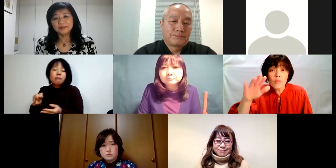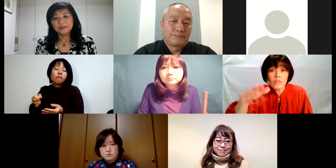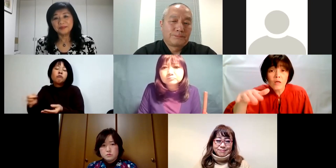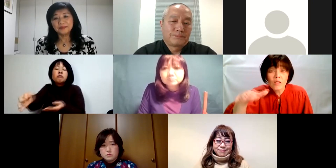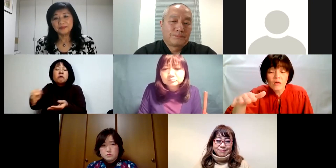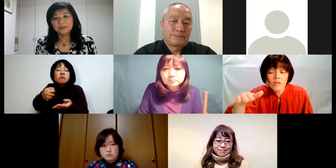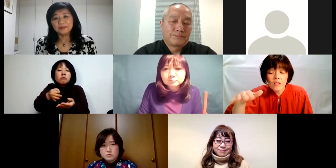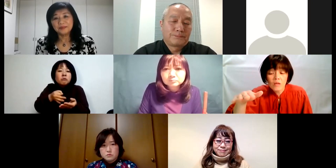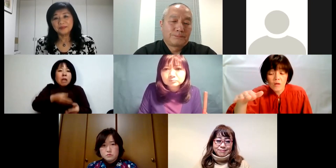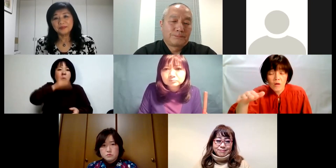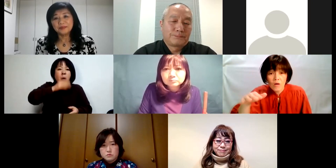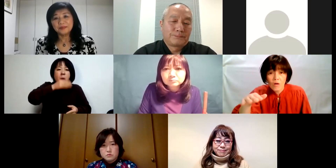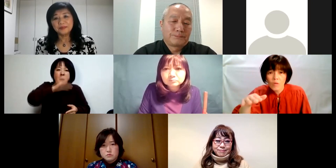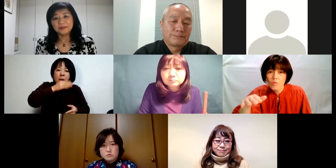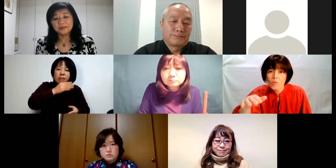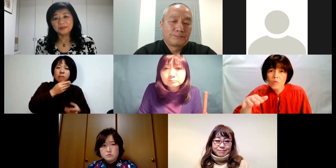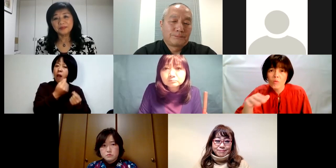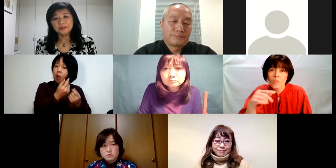海おばちゃん、